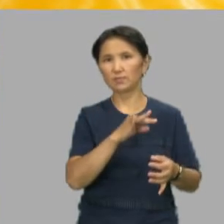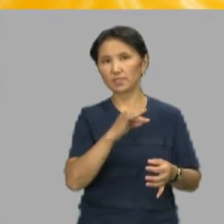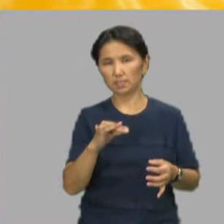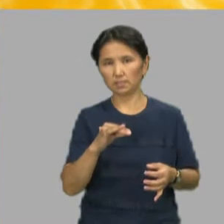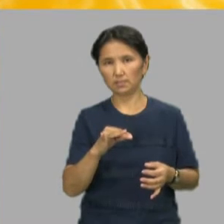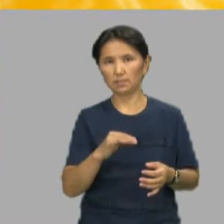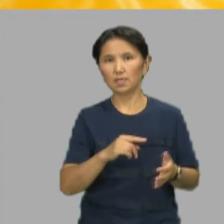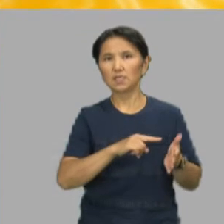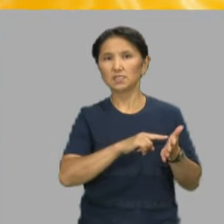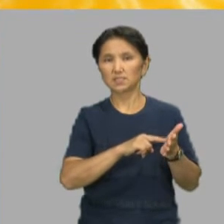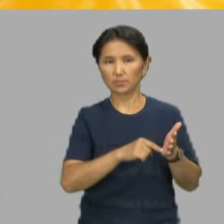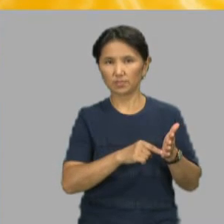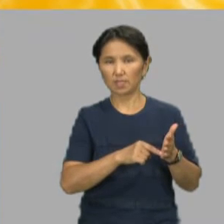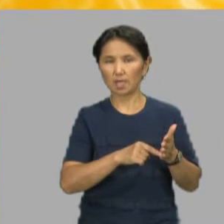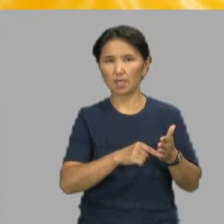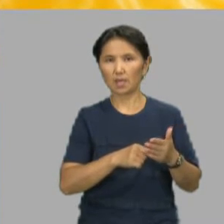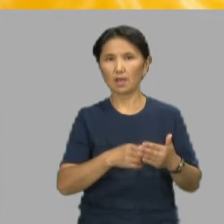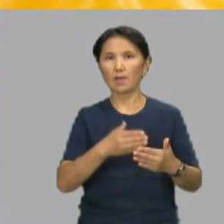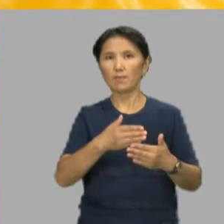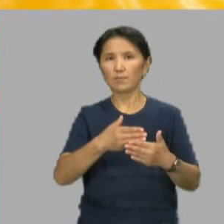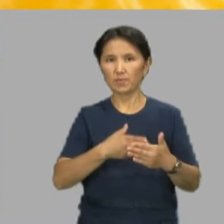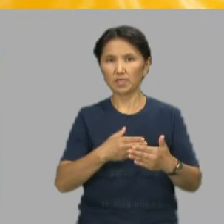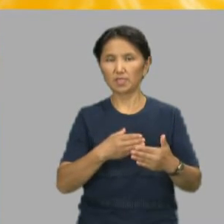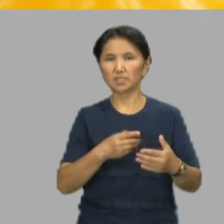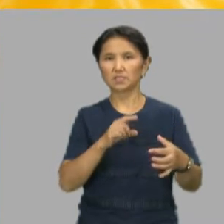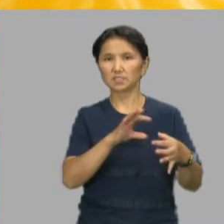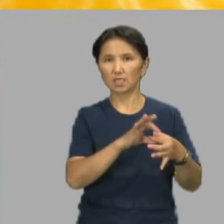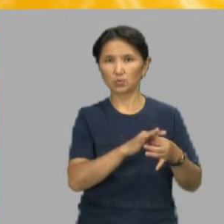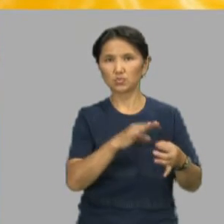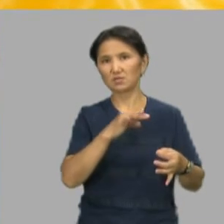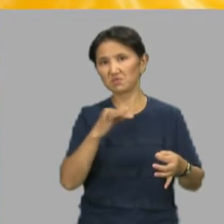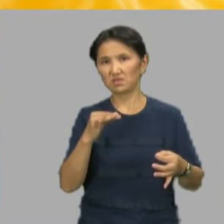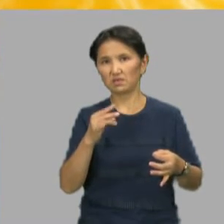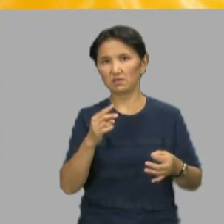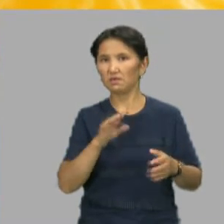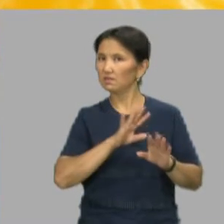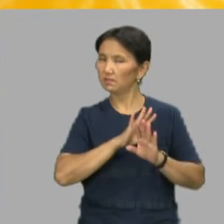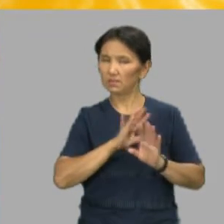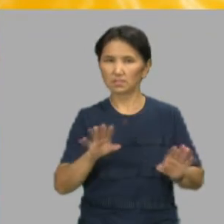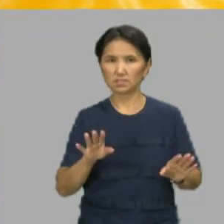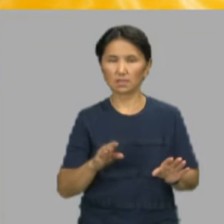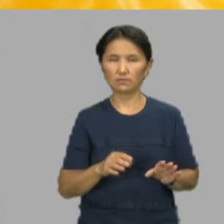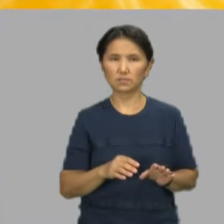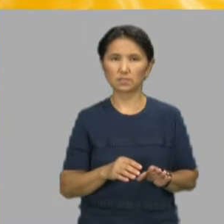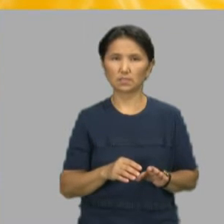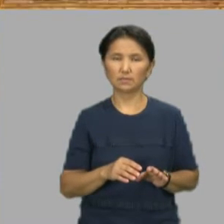«и», запятая перед союзом «и» не ставится.